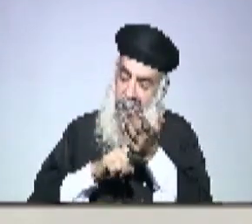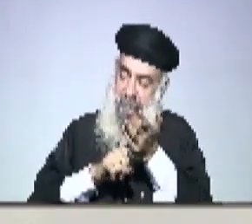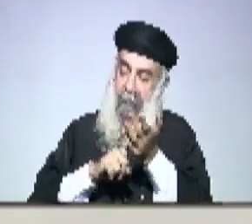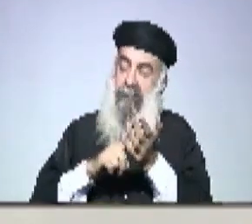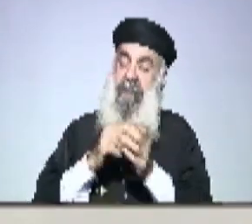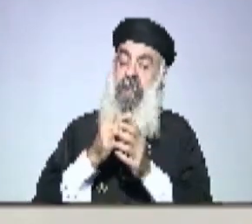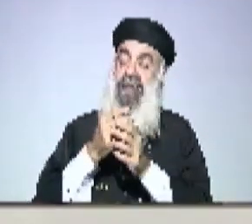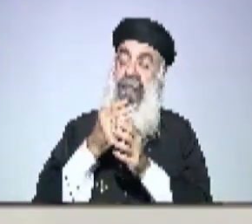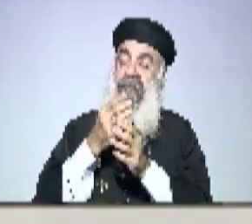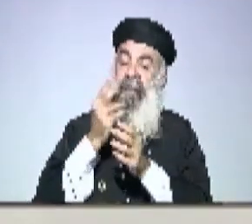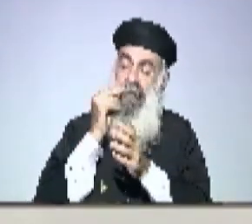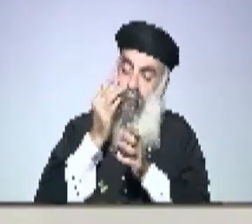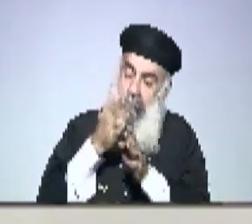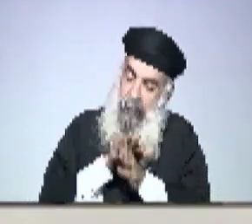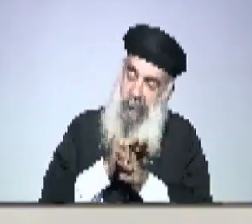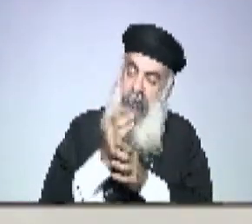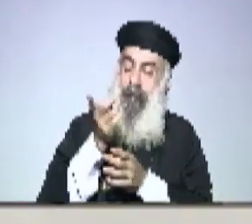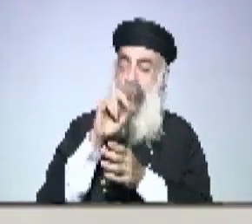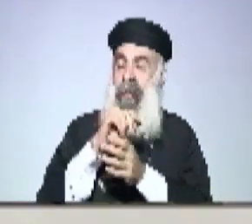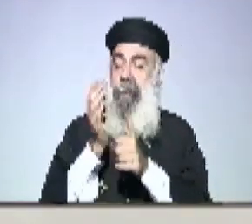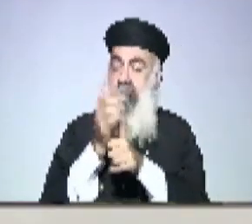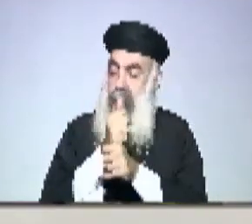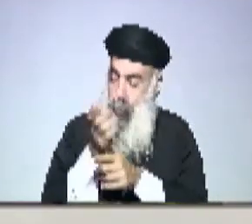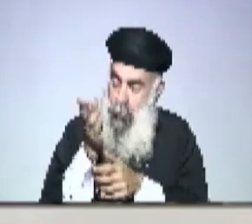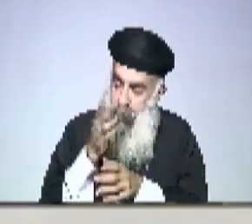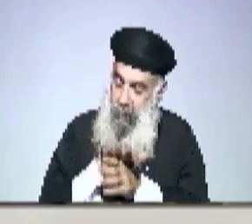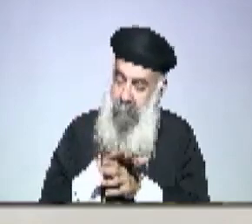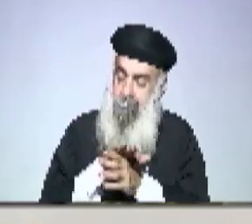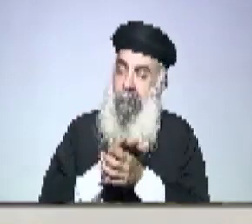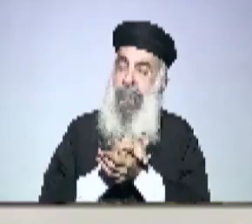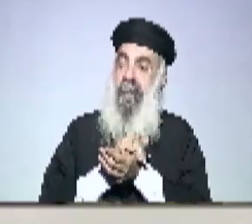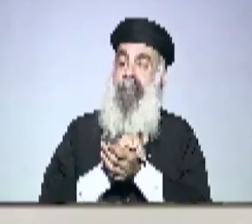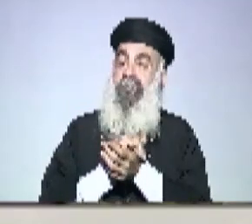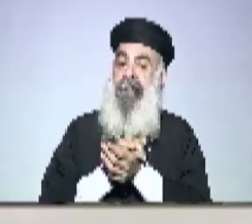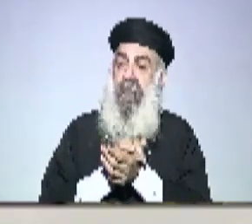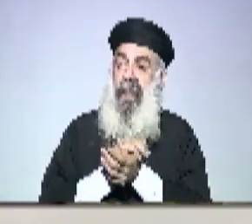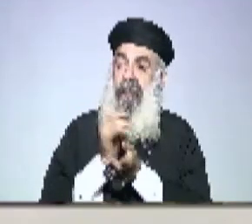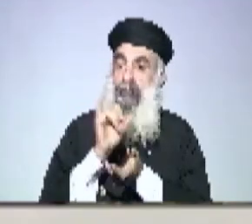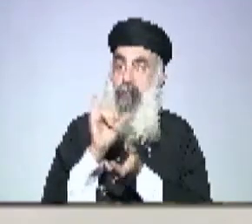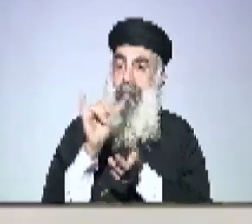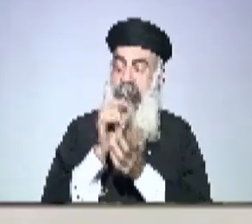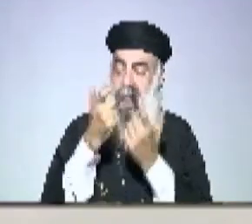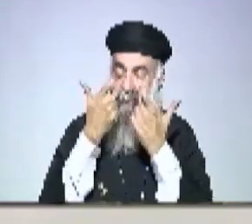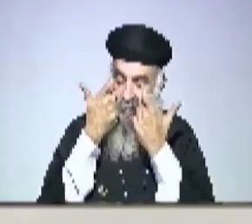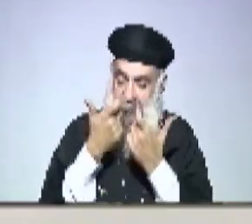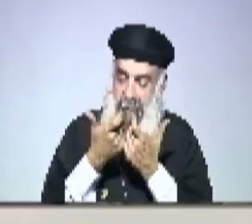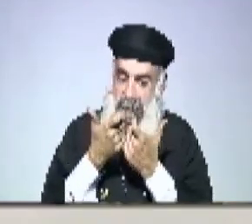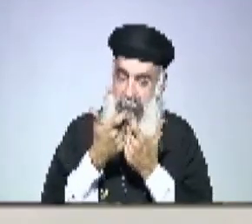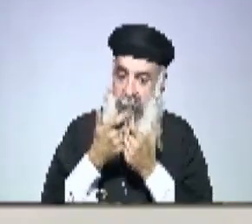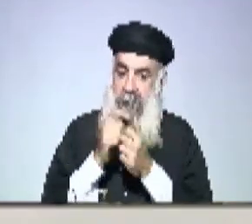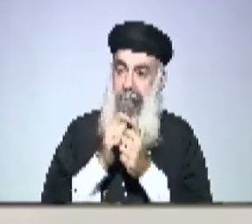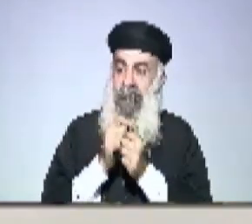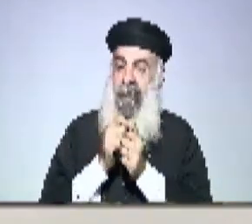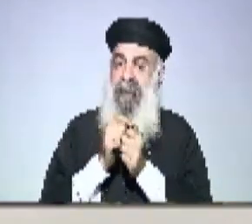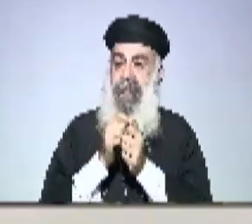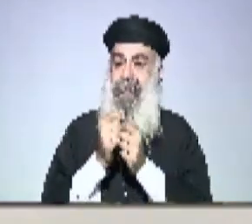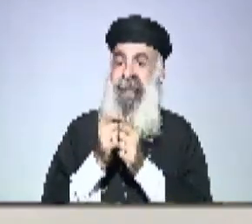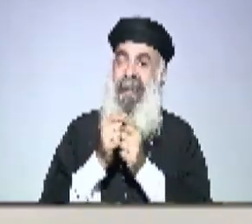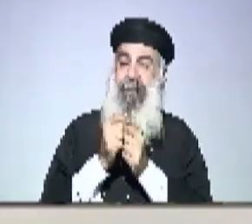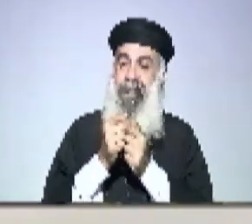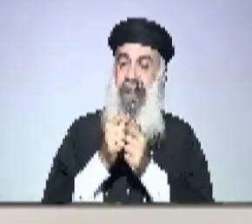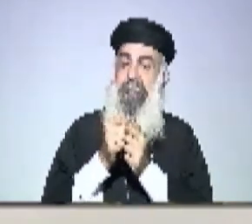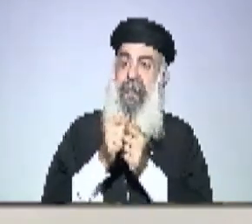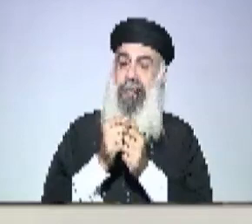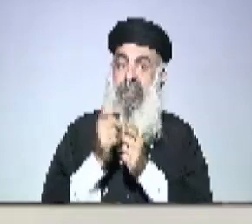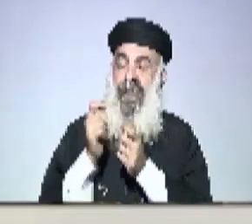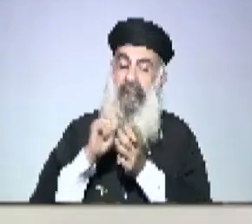حق علينا اهم فئات في الكنيسه نهتم بيه اليتيم والارمله ورساله